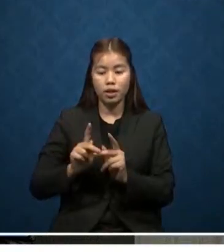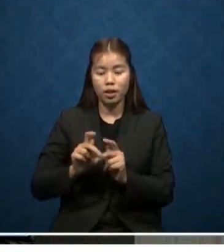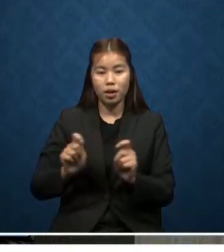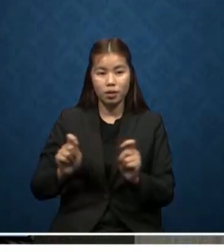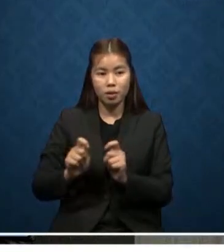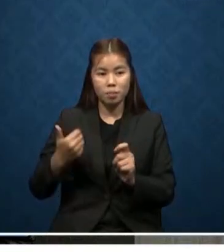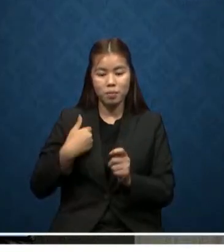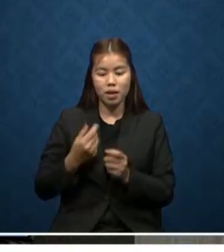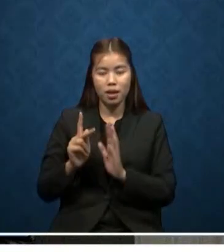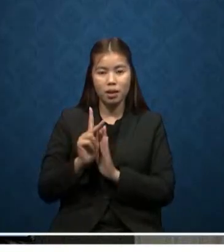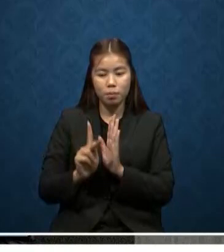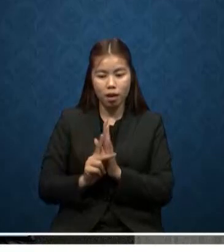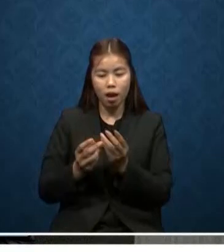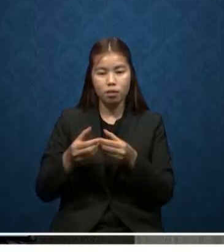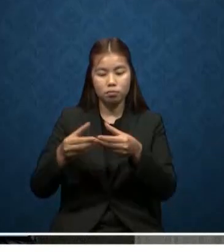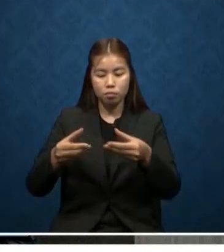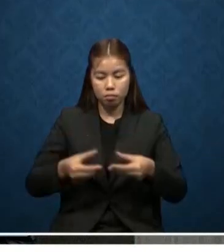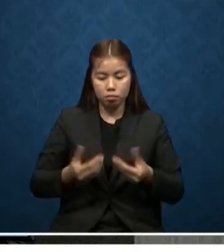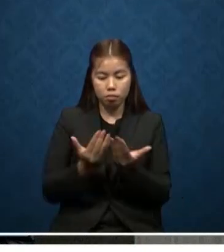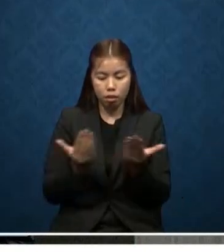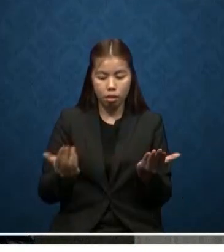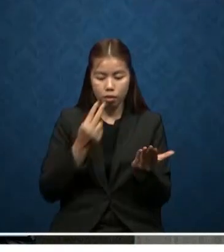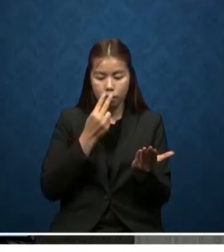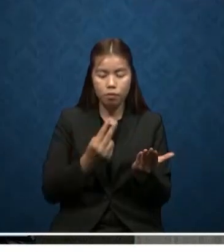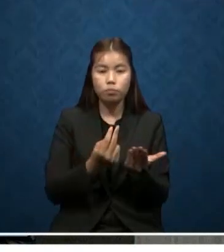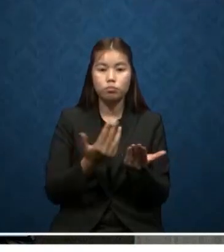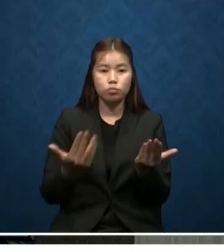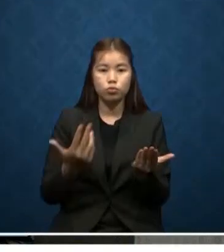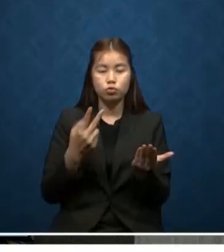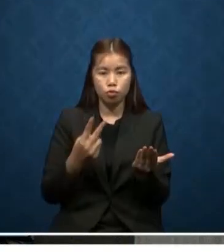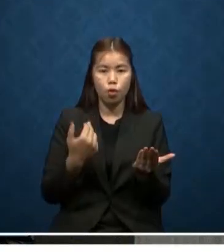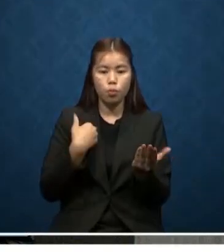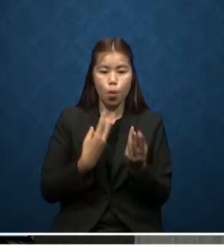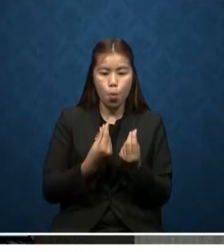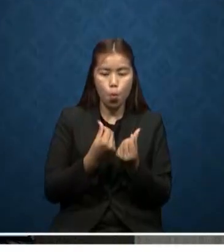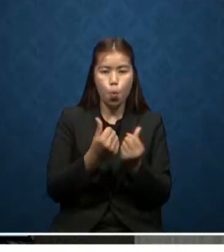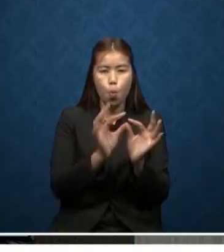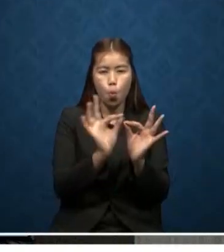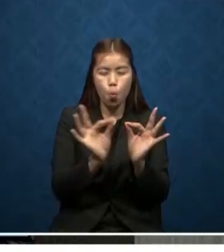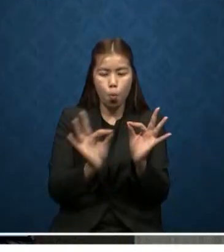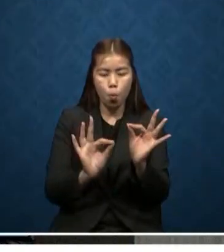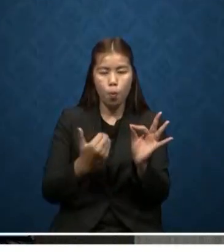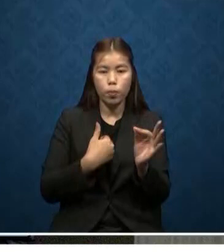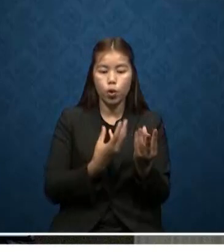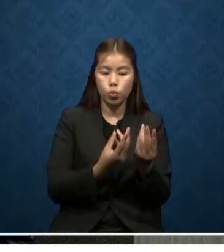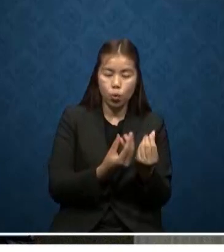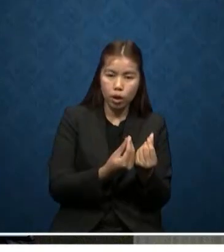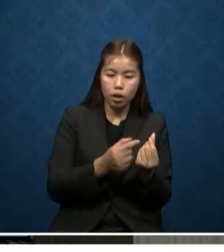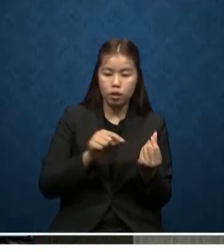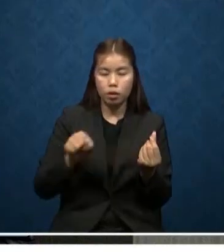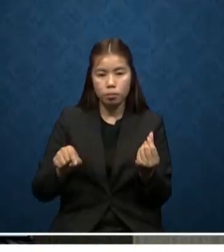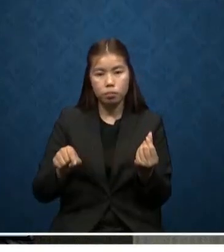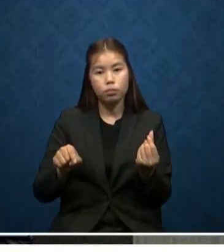ละเอียดมากนะครับทั้งทั้ง 2เล่มนะอันนี้เอ่อเป็นรายละเอียดที่มีเอ่อตัวเลขจำนวนแล้วก็มี